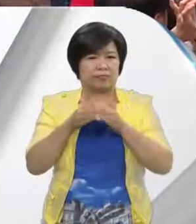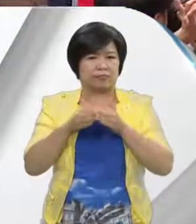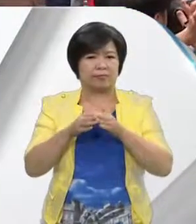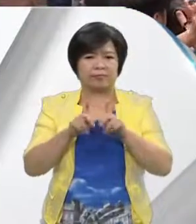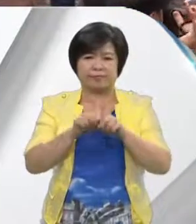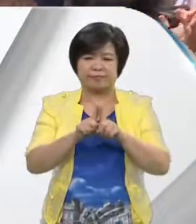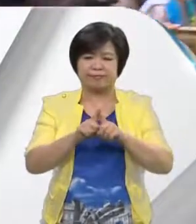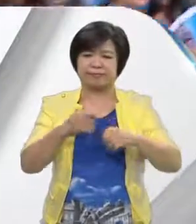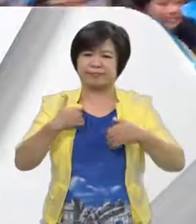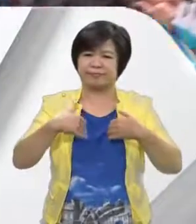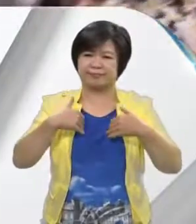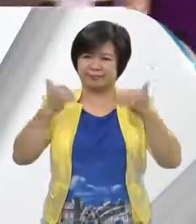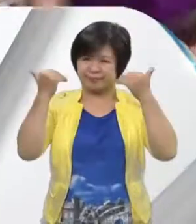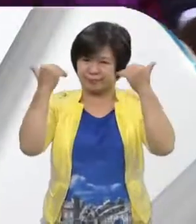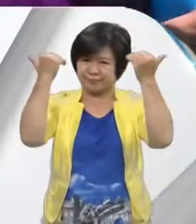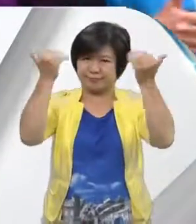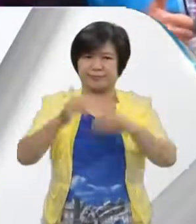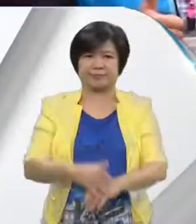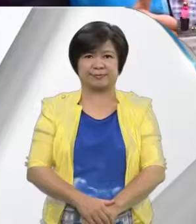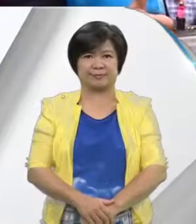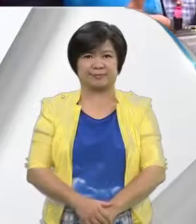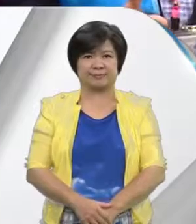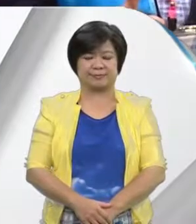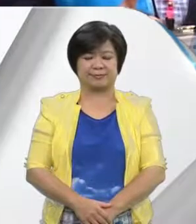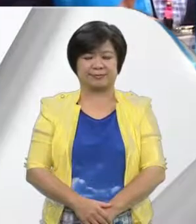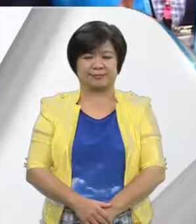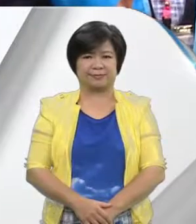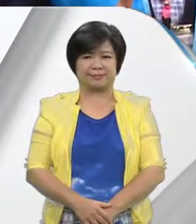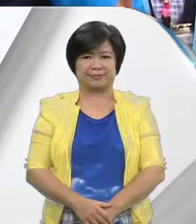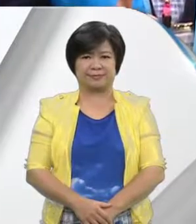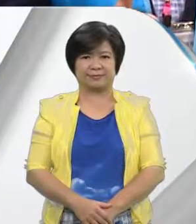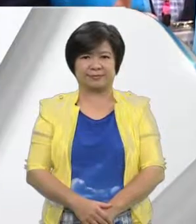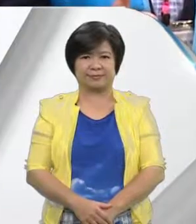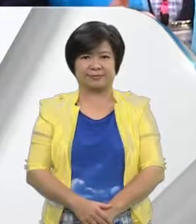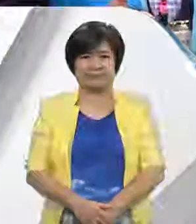年过一个快乐的童年。下加新闻，请有在林群勇特别报道。